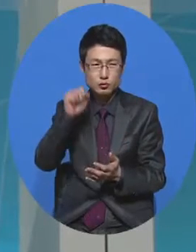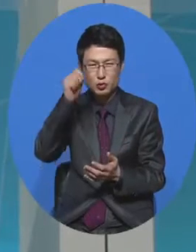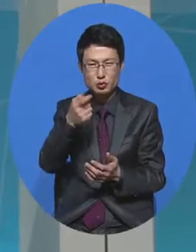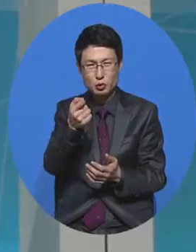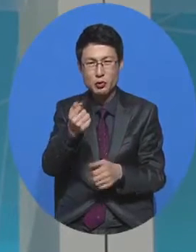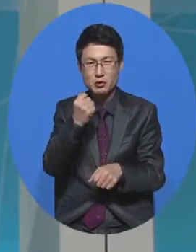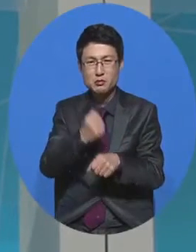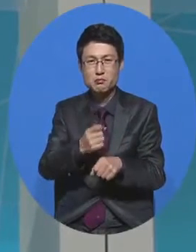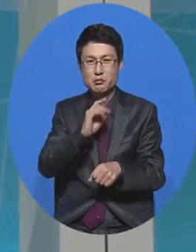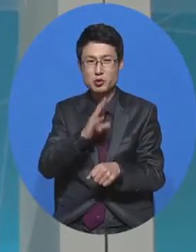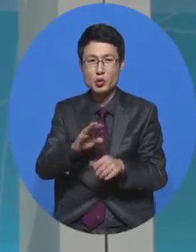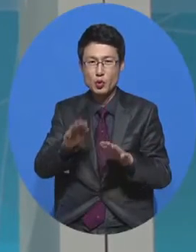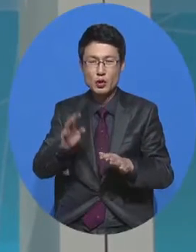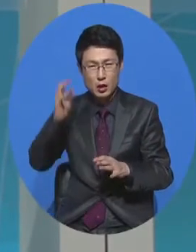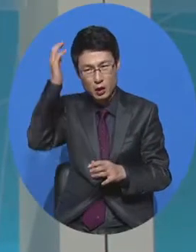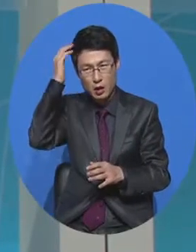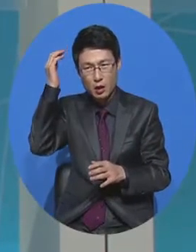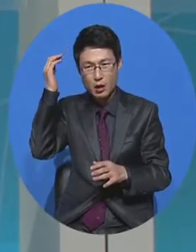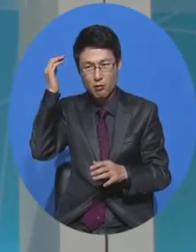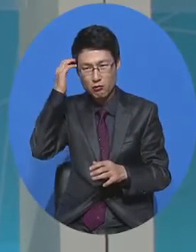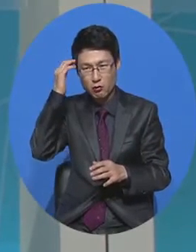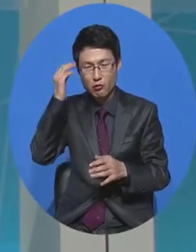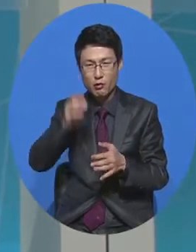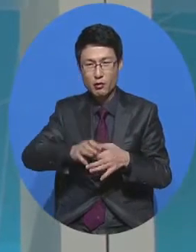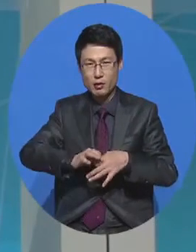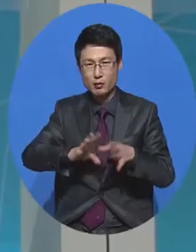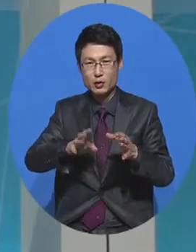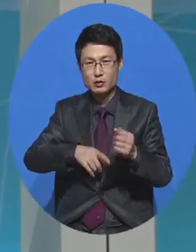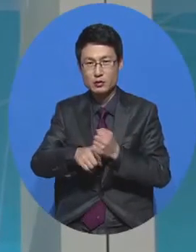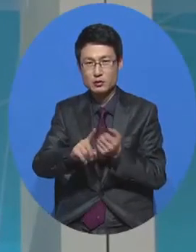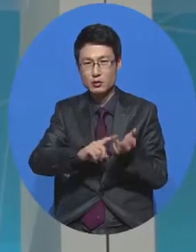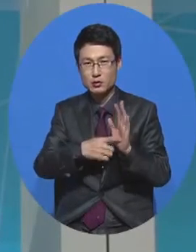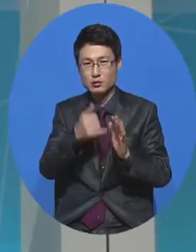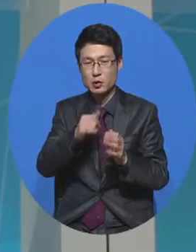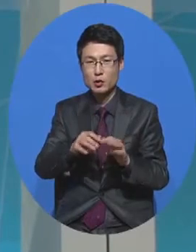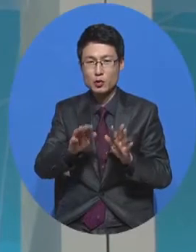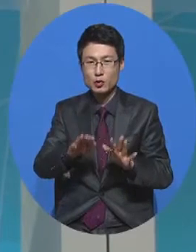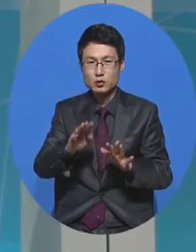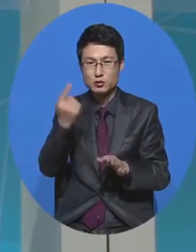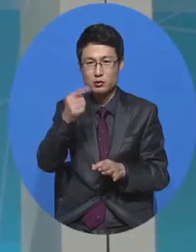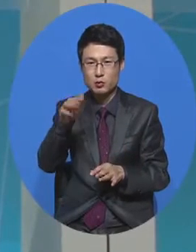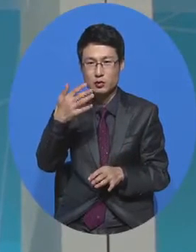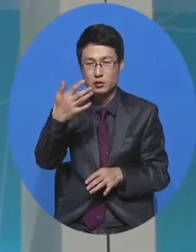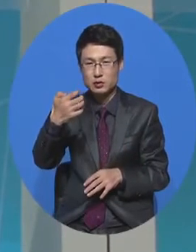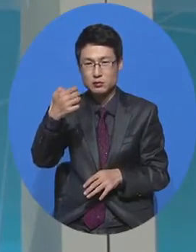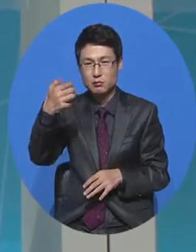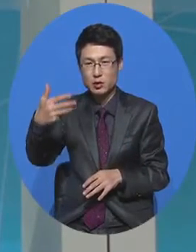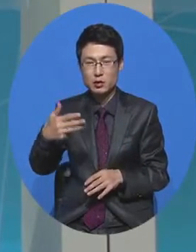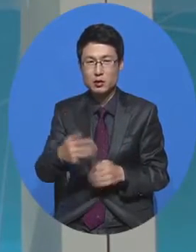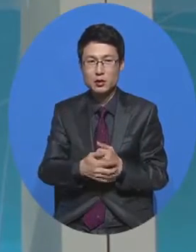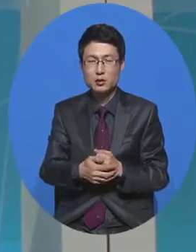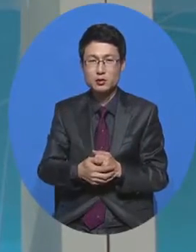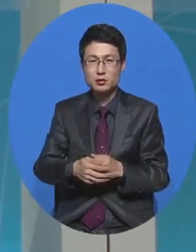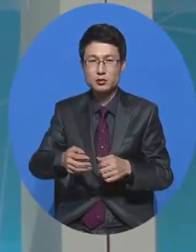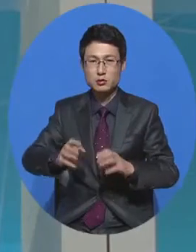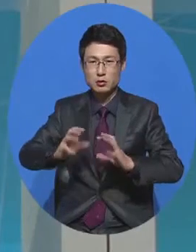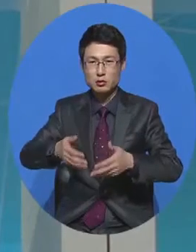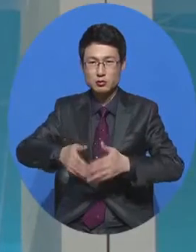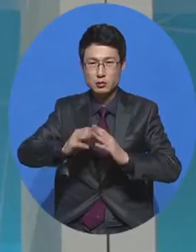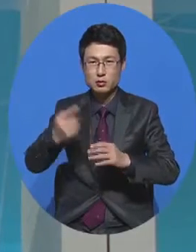뿐이지 오늘 대한민국 오는 관계가 없다는 겁니다 그렇죠 머물 48년 수립된 대한민국은